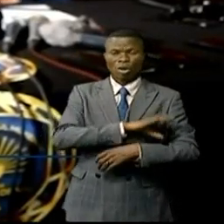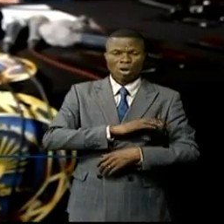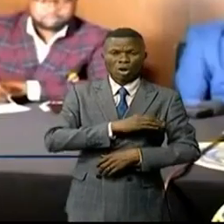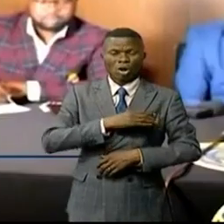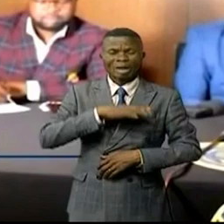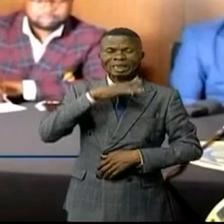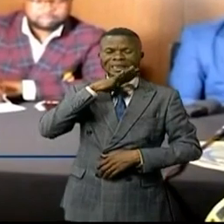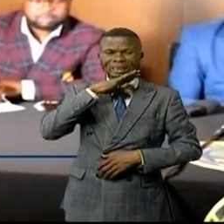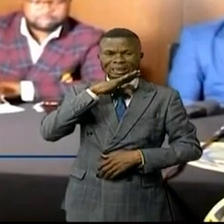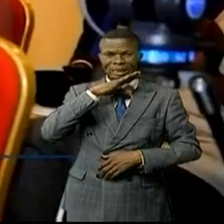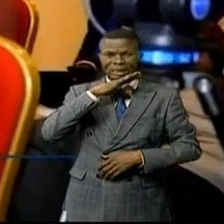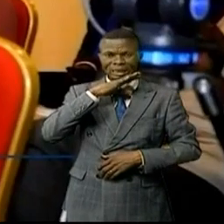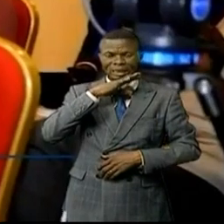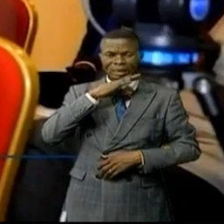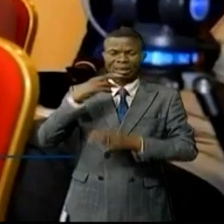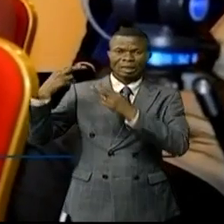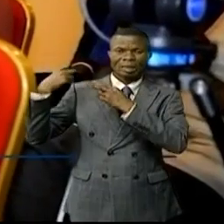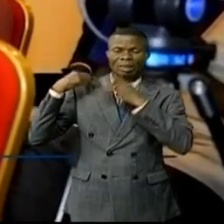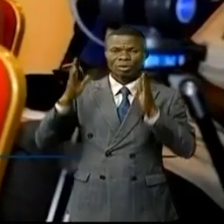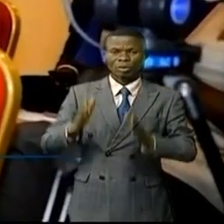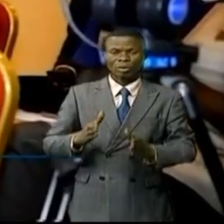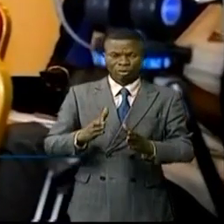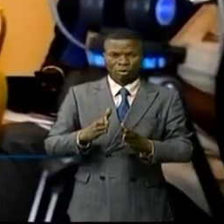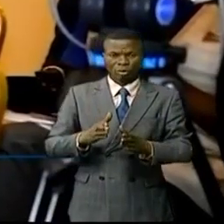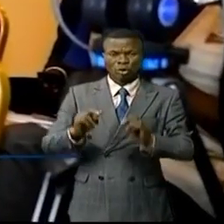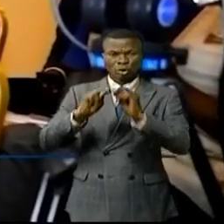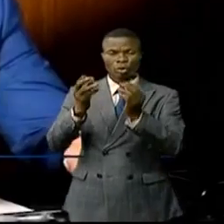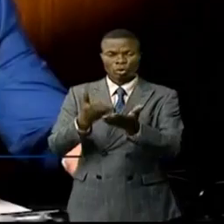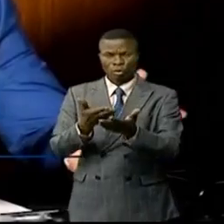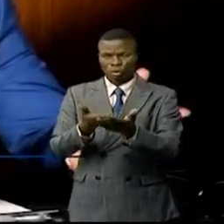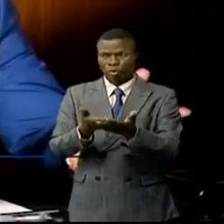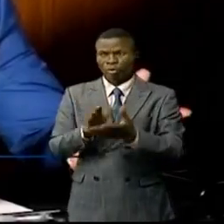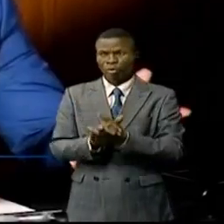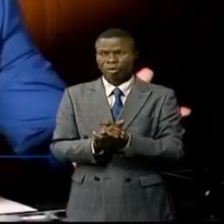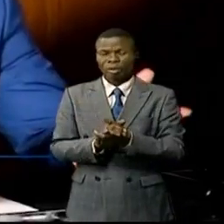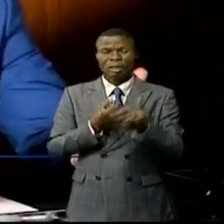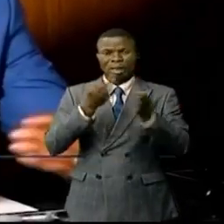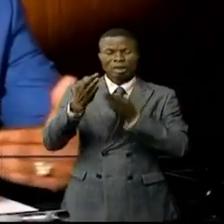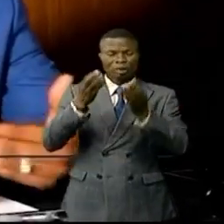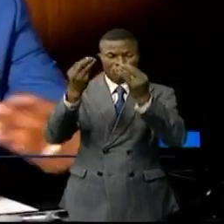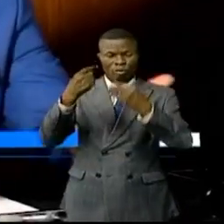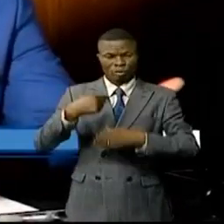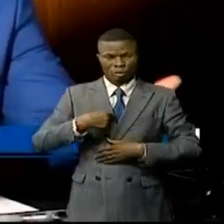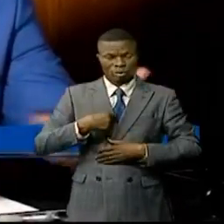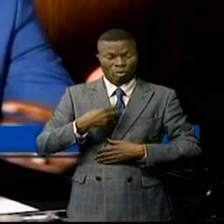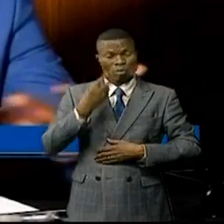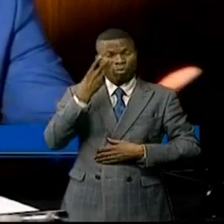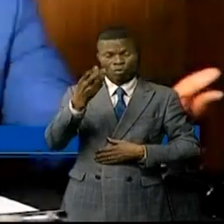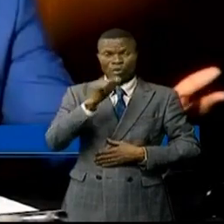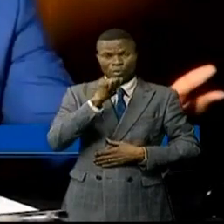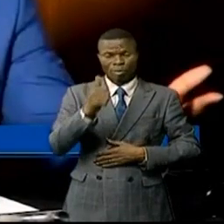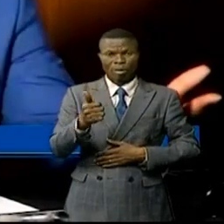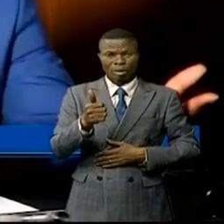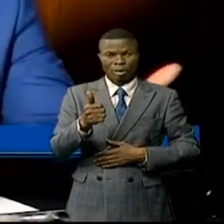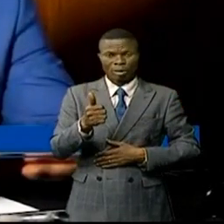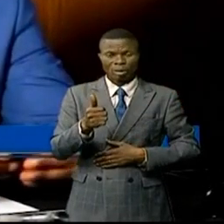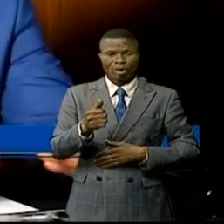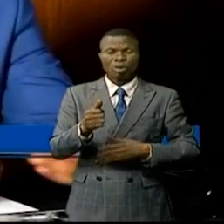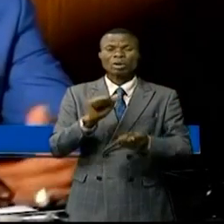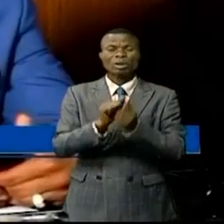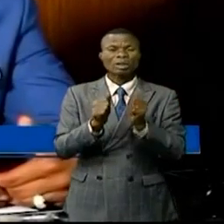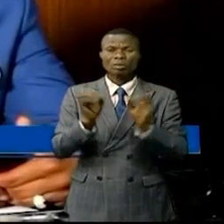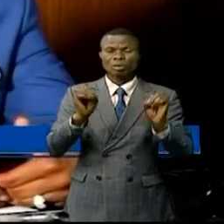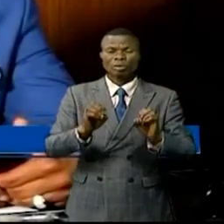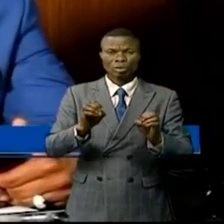peu correct des responsables de Showbuzz. Quelles que soient les explications qu'on m'a données, je ne trouve pas de raison, parce